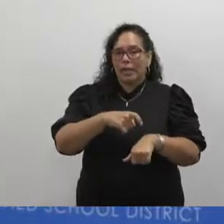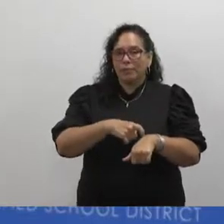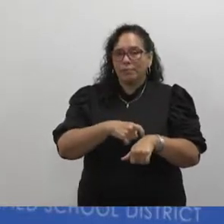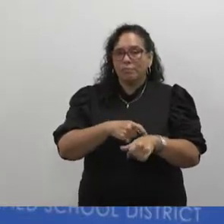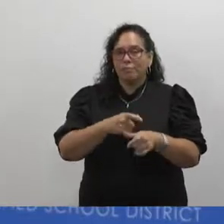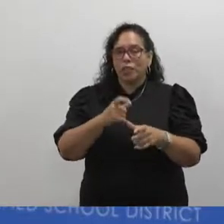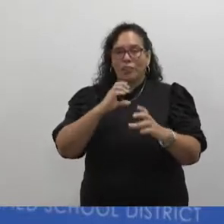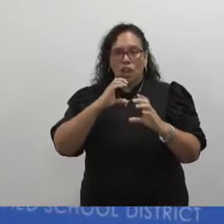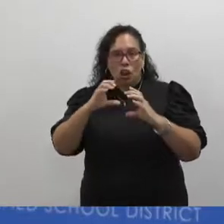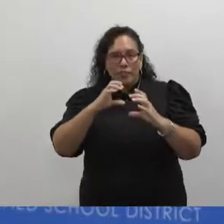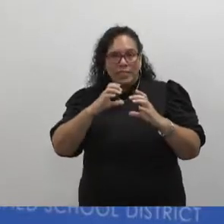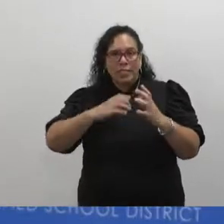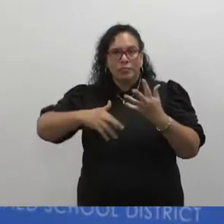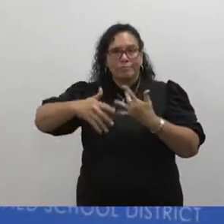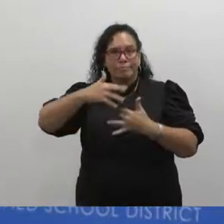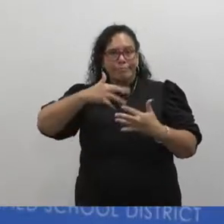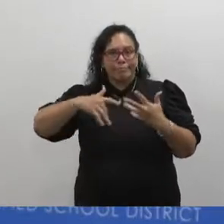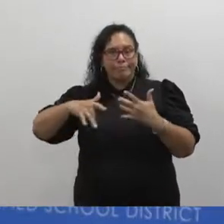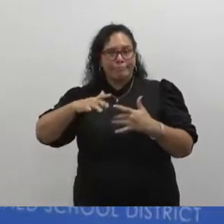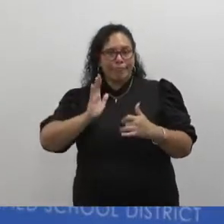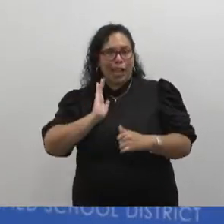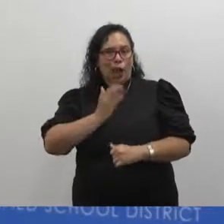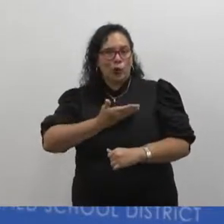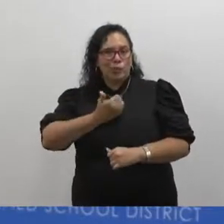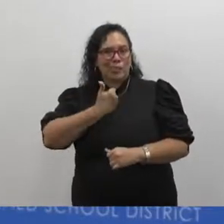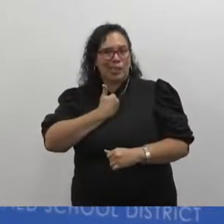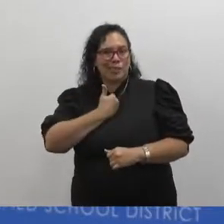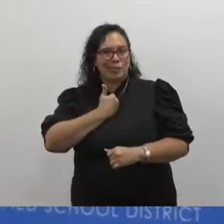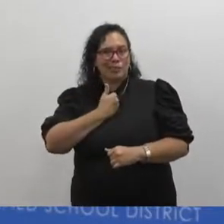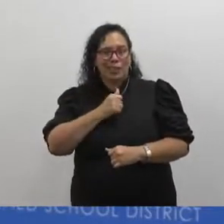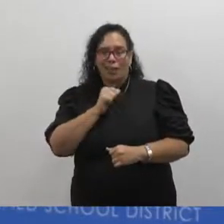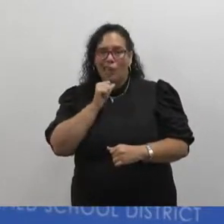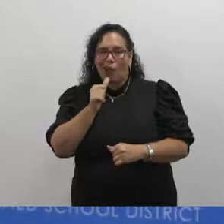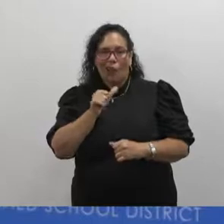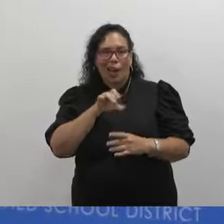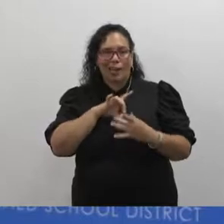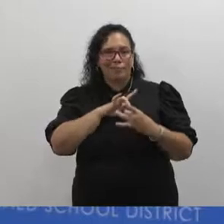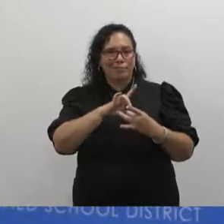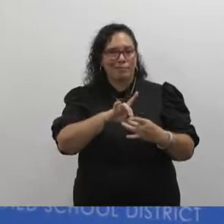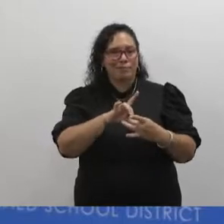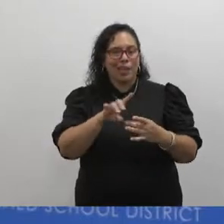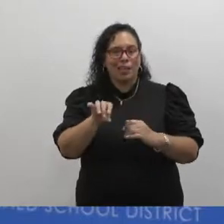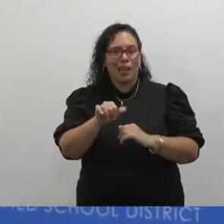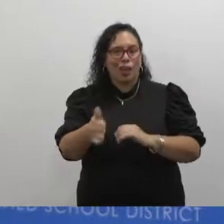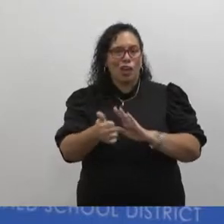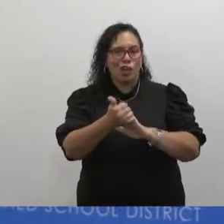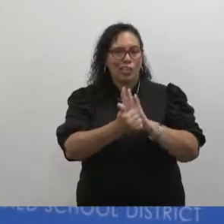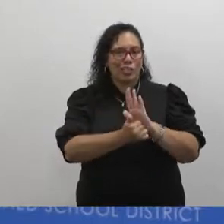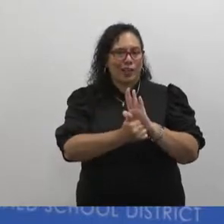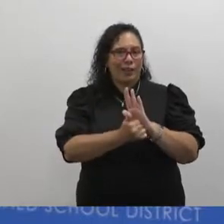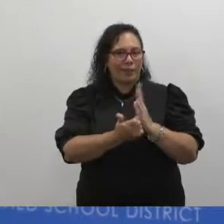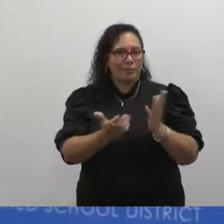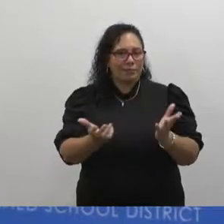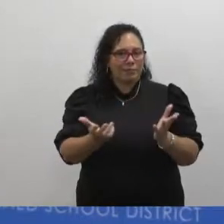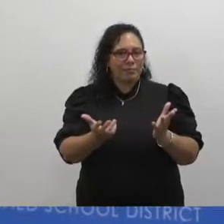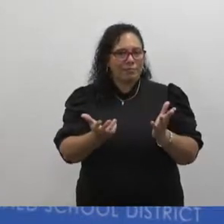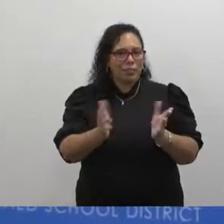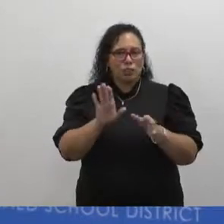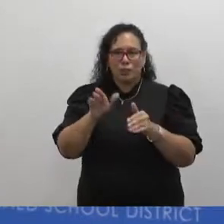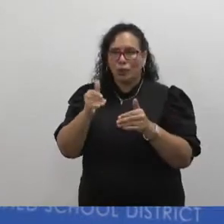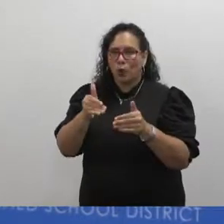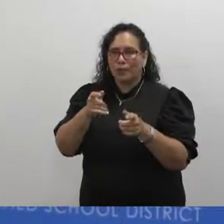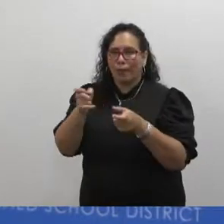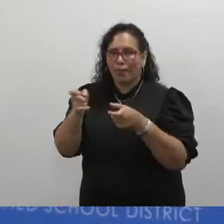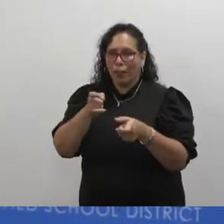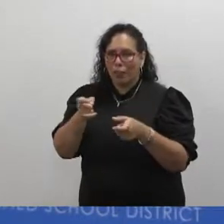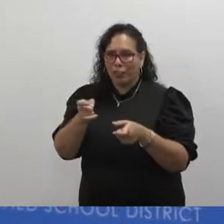dương ní dương tự cá chơi chơi kia tại vì anh đã tôn trong buồng bị bệnh nạp sen âm